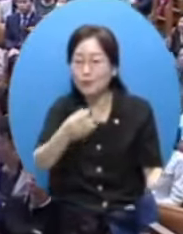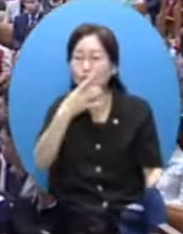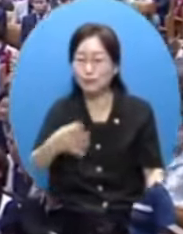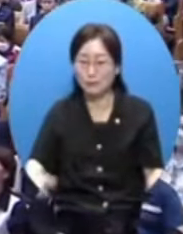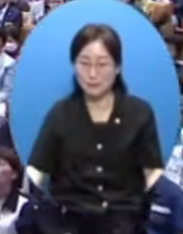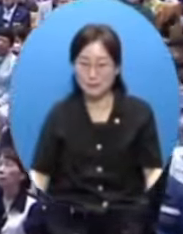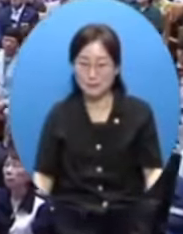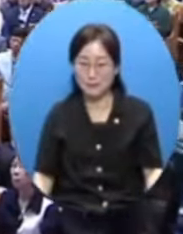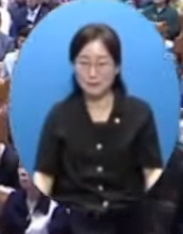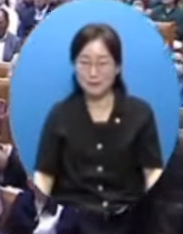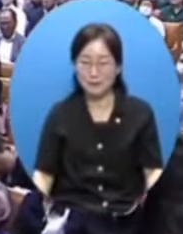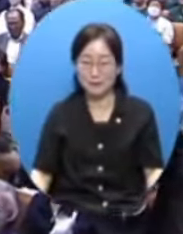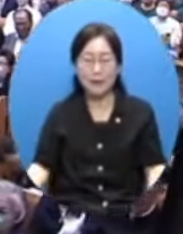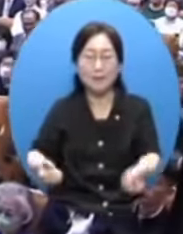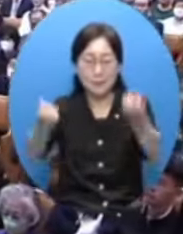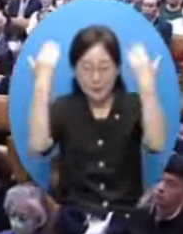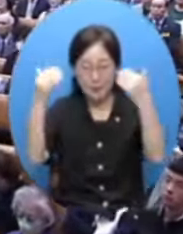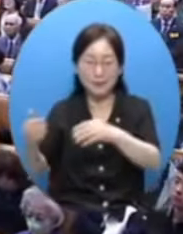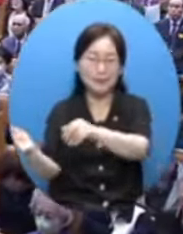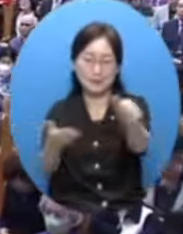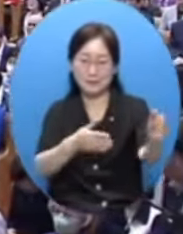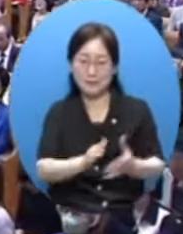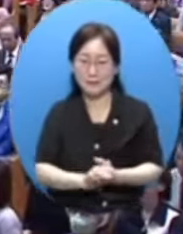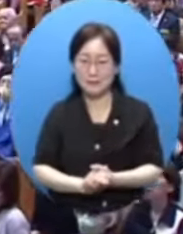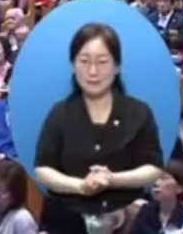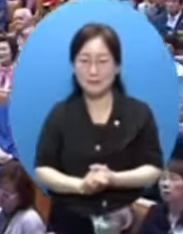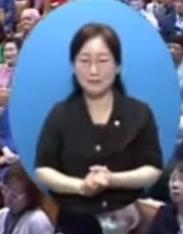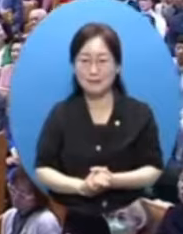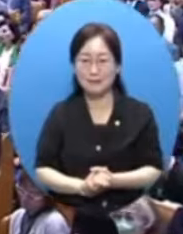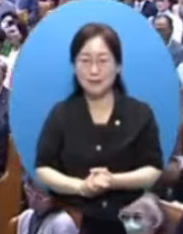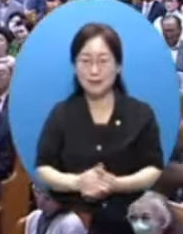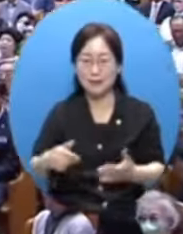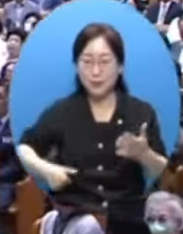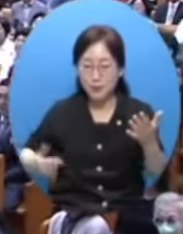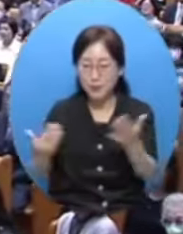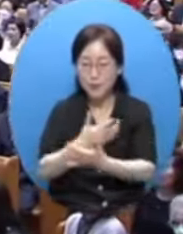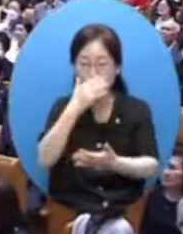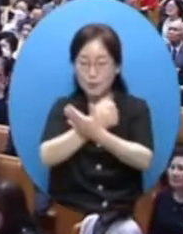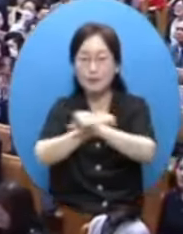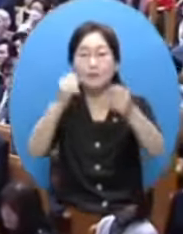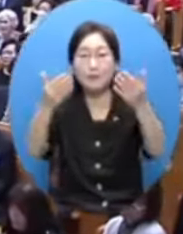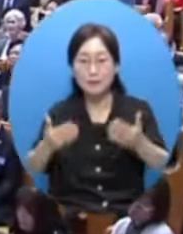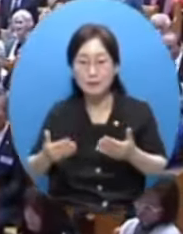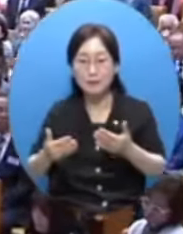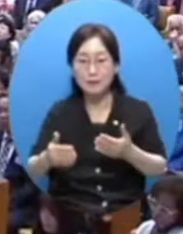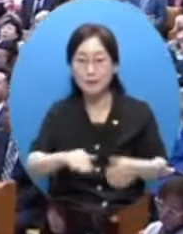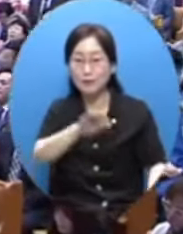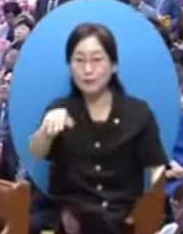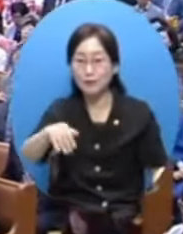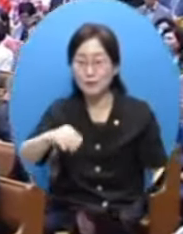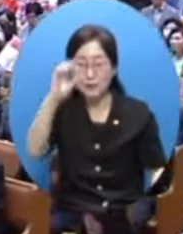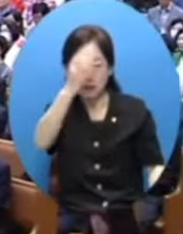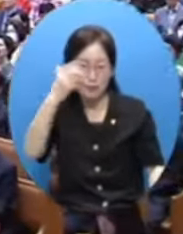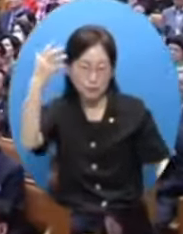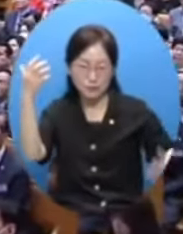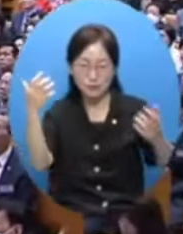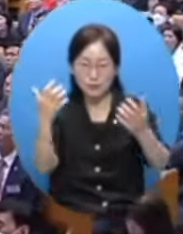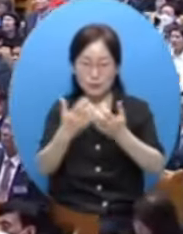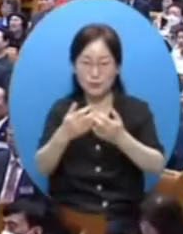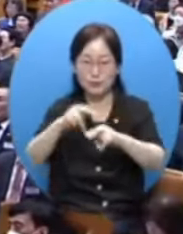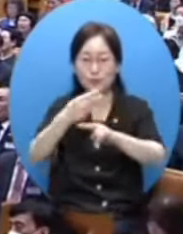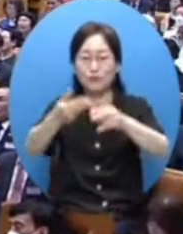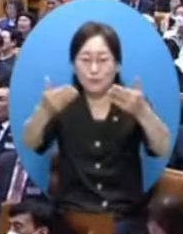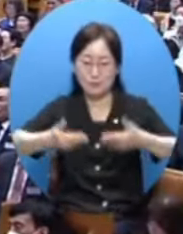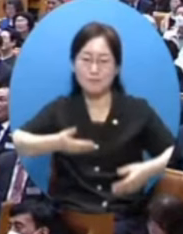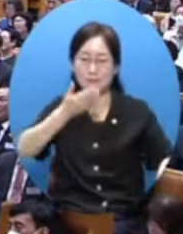없습니다. 다 내던져 버리시기 바랍니다. 회개하고 죄사함을 받으면 우리에게 성령 충만을 선물로 주시는